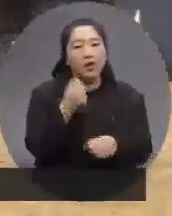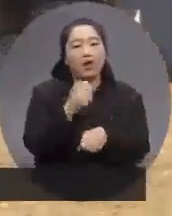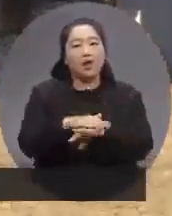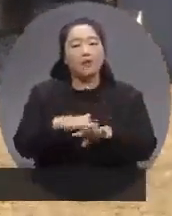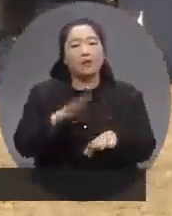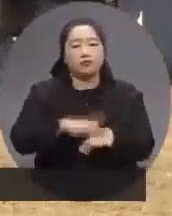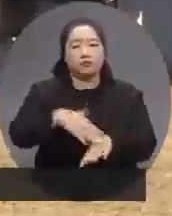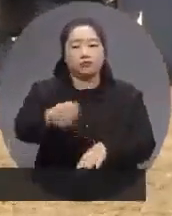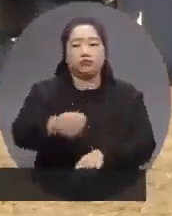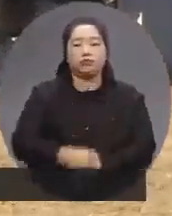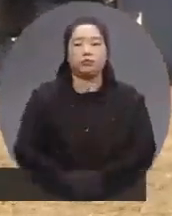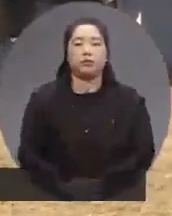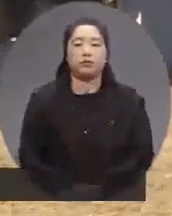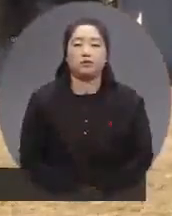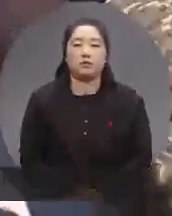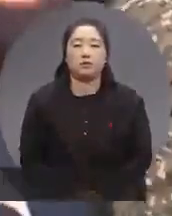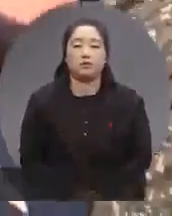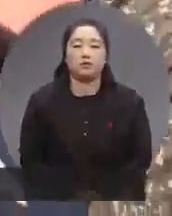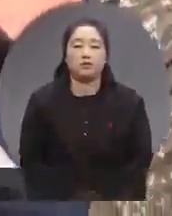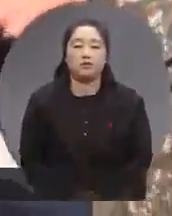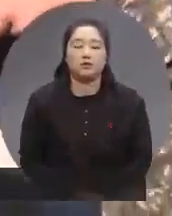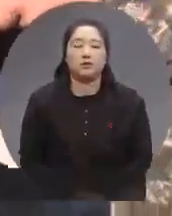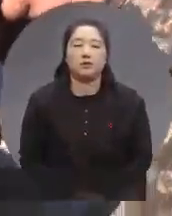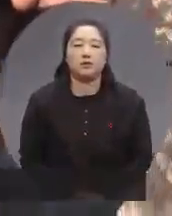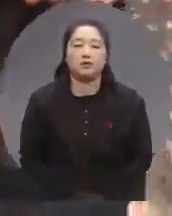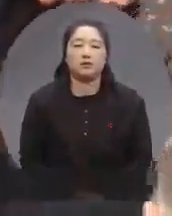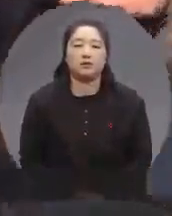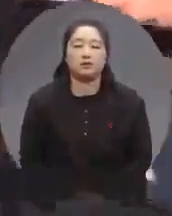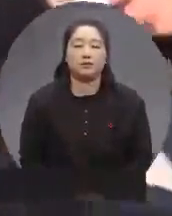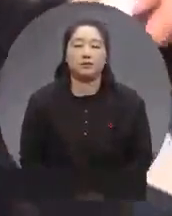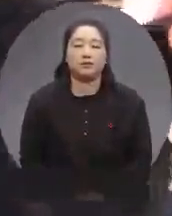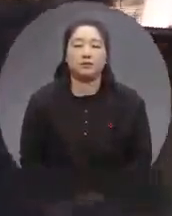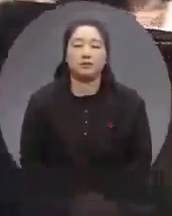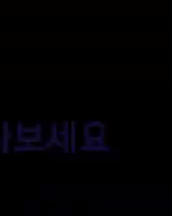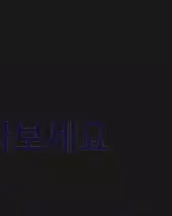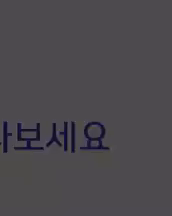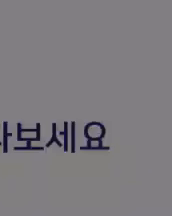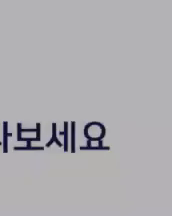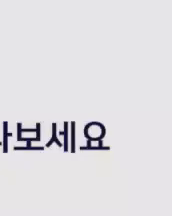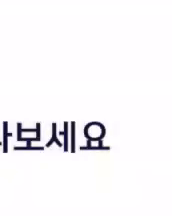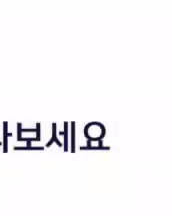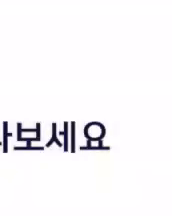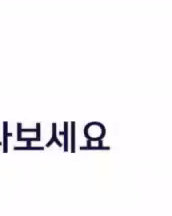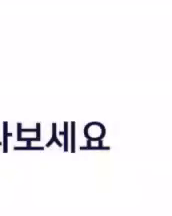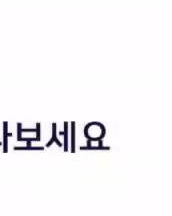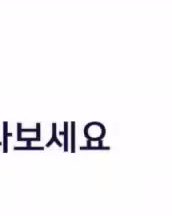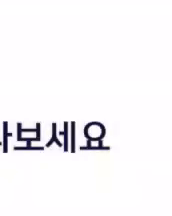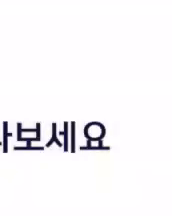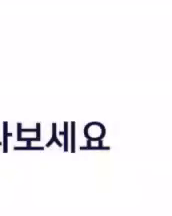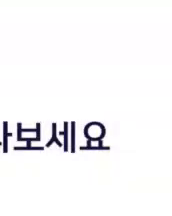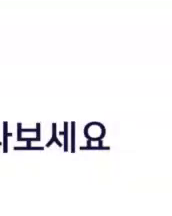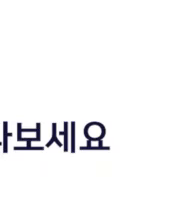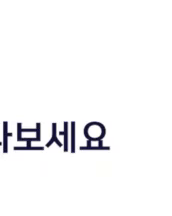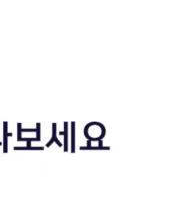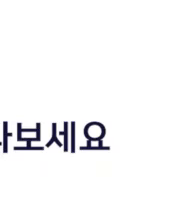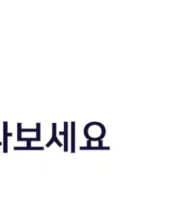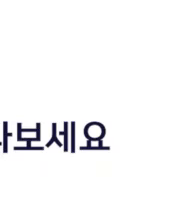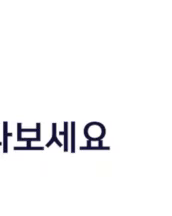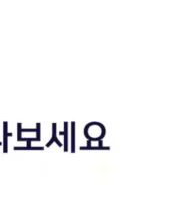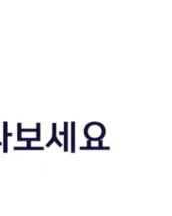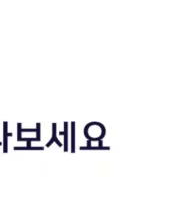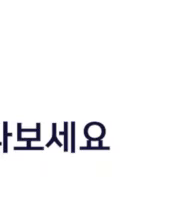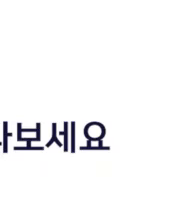본부 판단에 달려 있습니다. MBC 뉴스 정재영입니다.